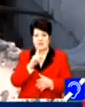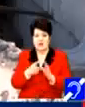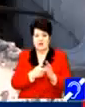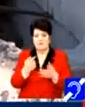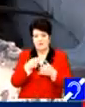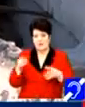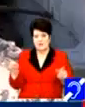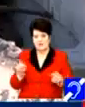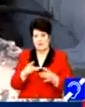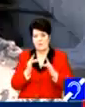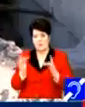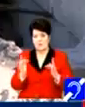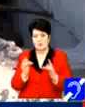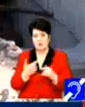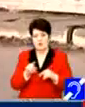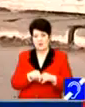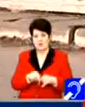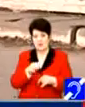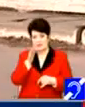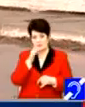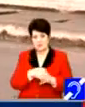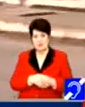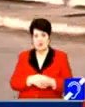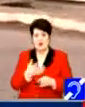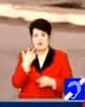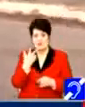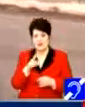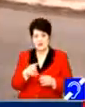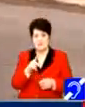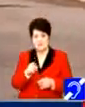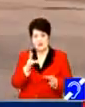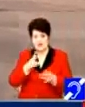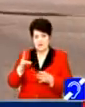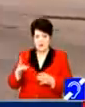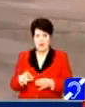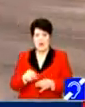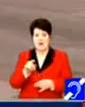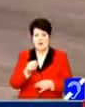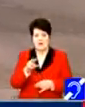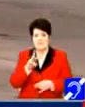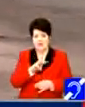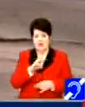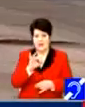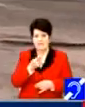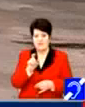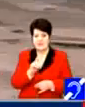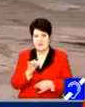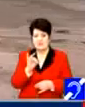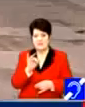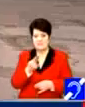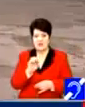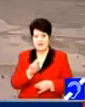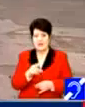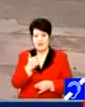celelalte poduri din Chișinău. Se fac ample expertize tehnice la 3 dintre cele mai avariate poduri de pe străzile Mihai Viteazu, Ismail și